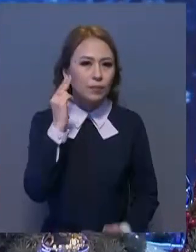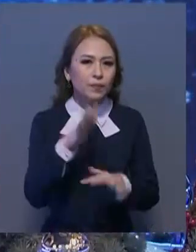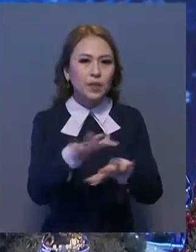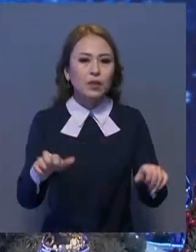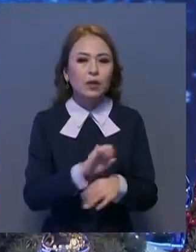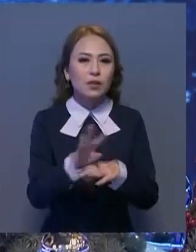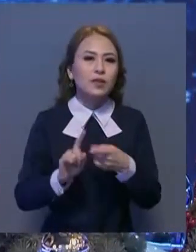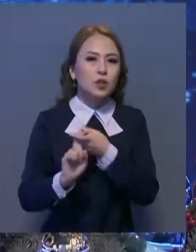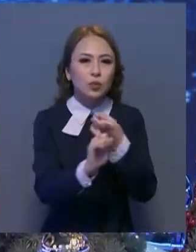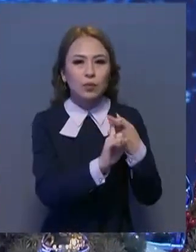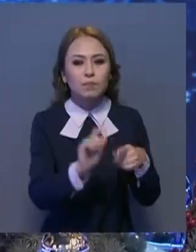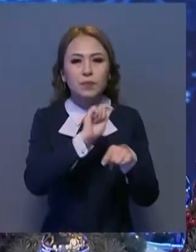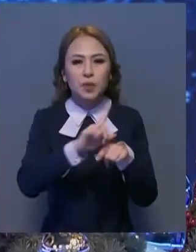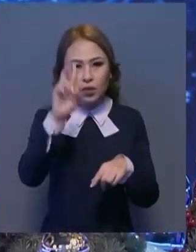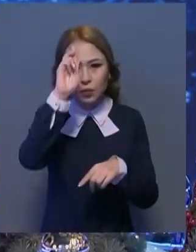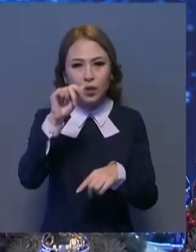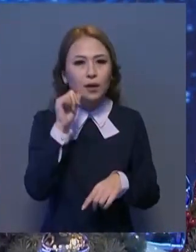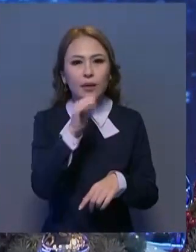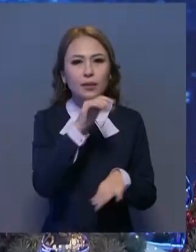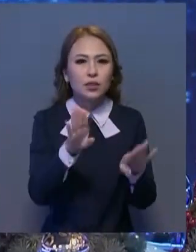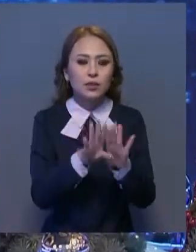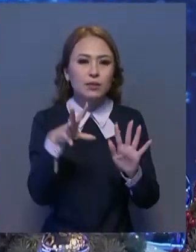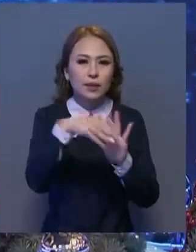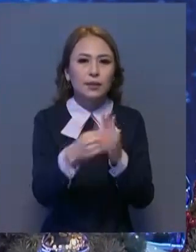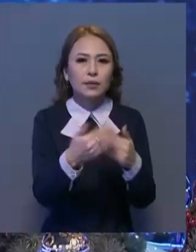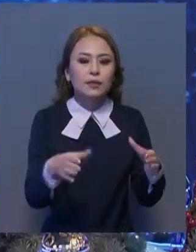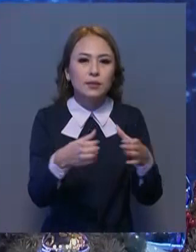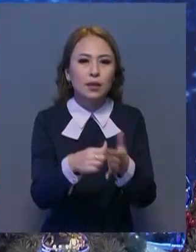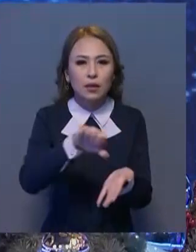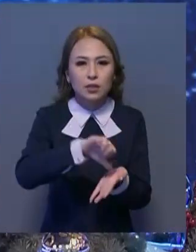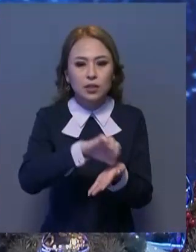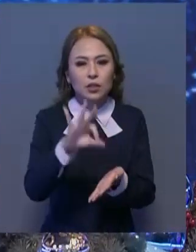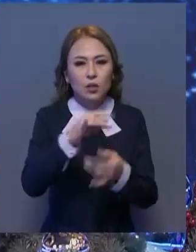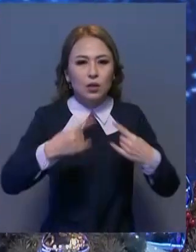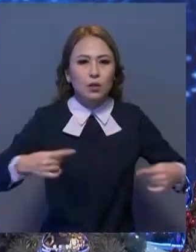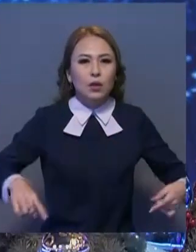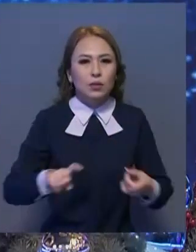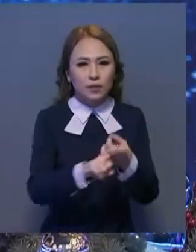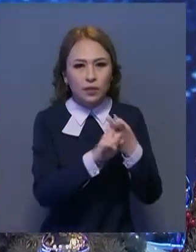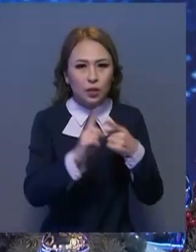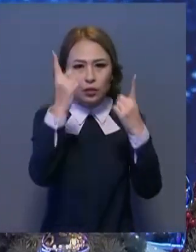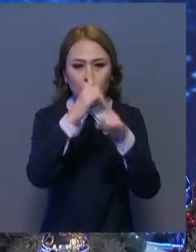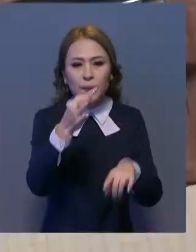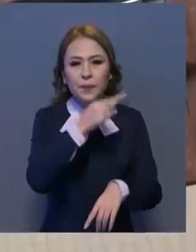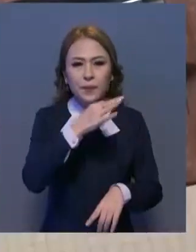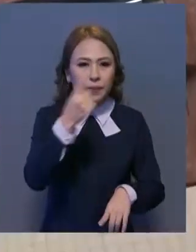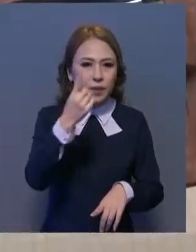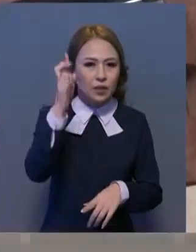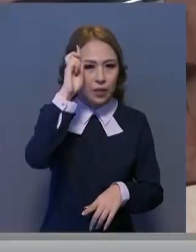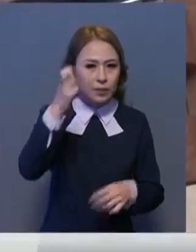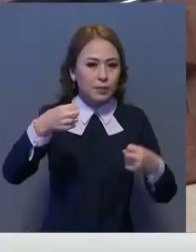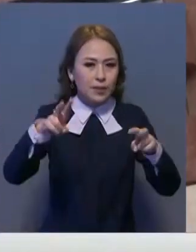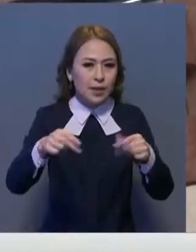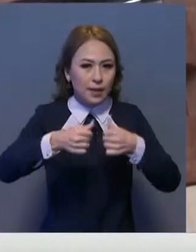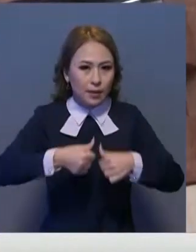Қытай билігі коронавирустың шығуын мемлекеттік құпия қатарына жатқызды. Енді індетке қатысты зерттеулер жарияланбас бұрын үкімет жанындағы